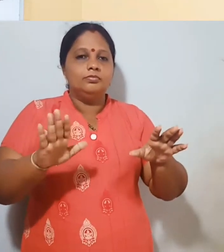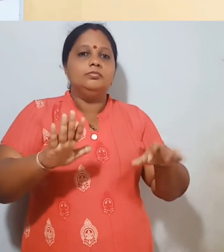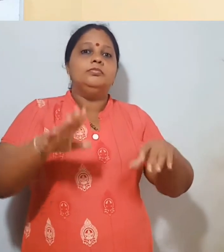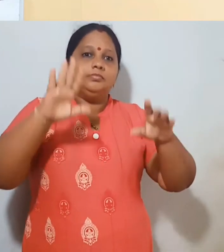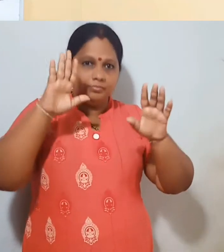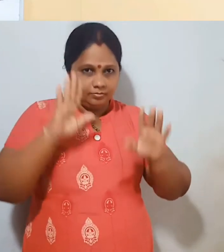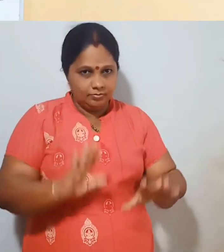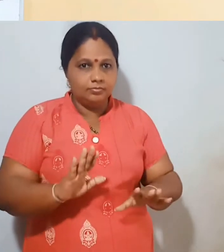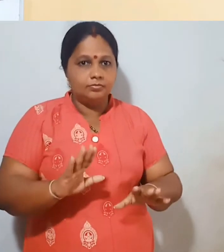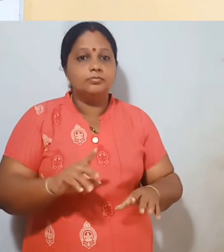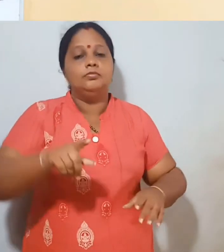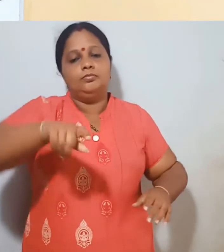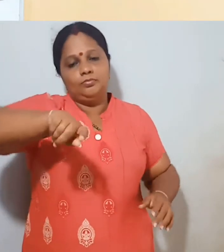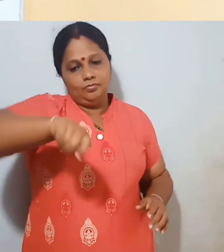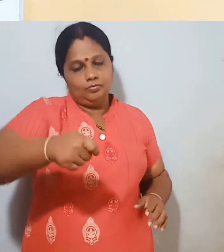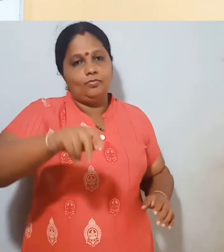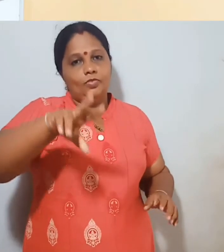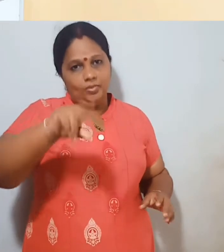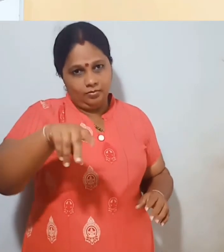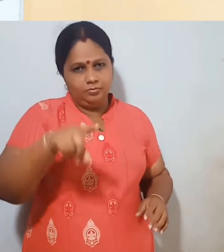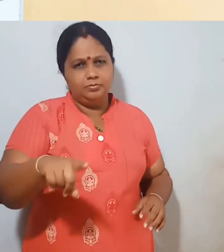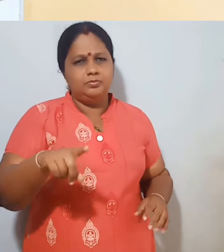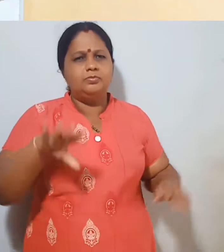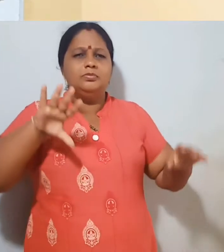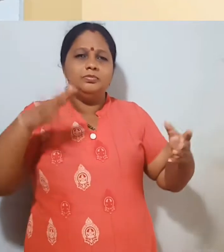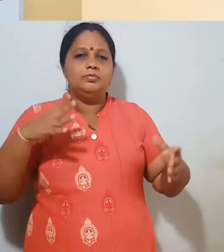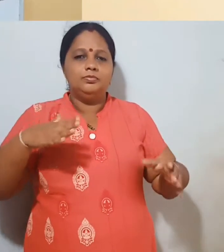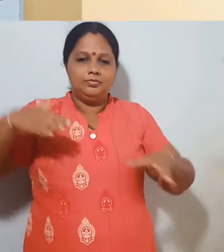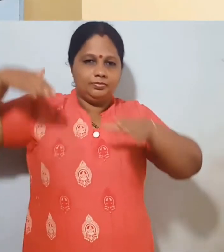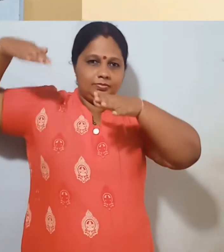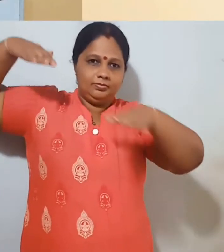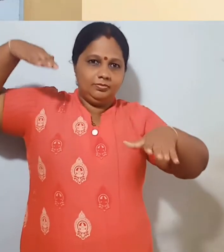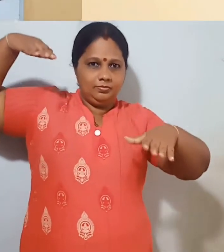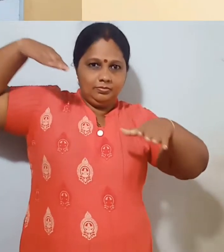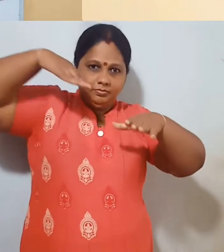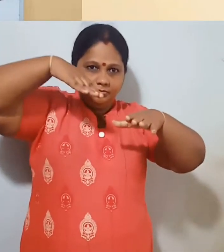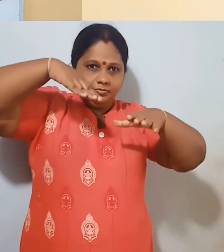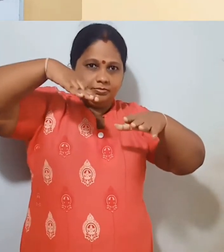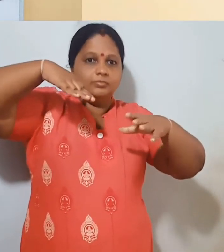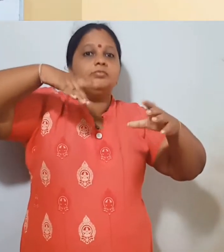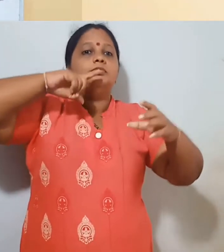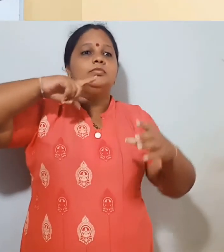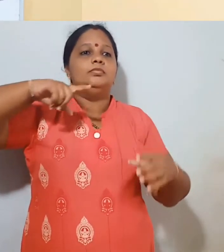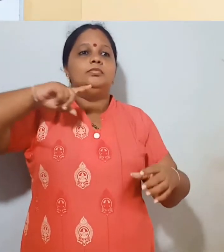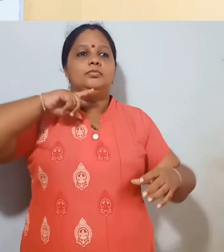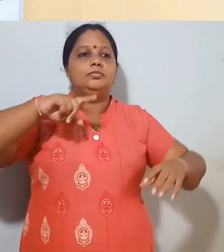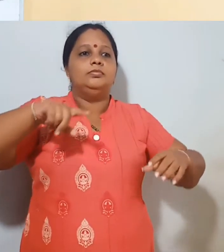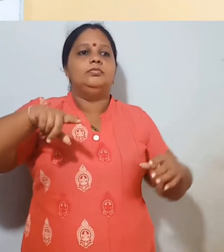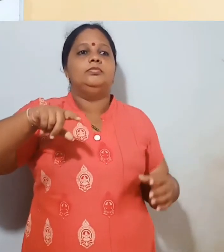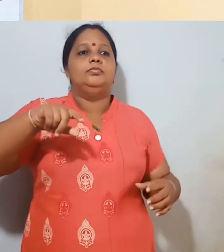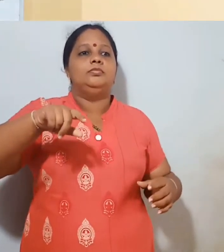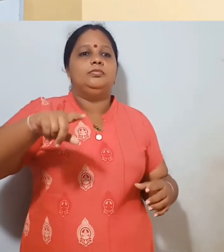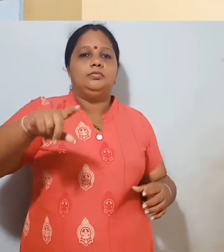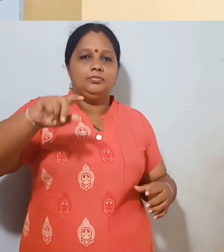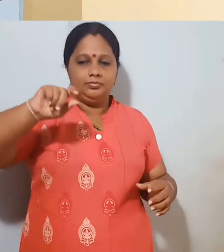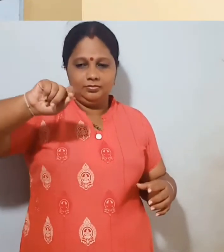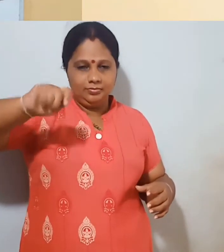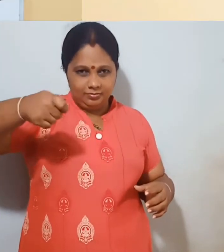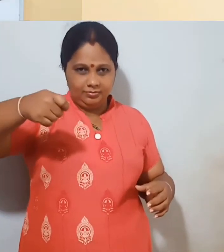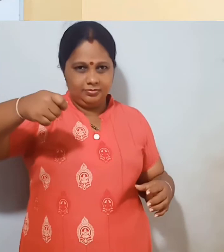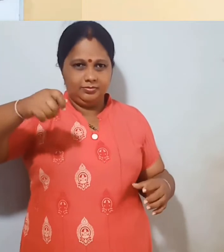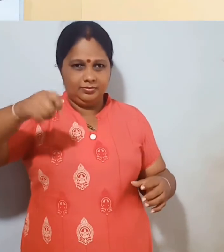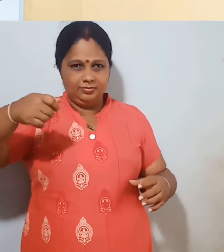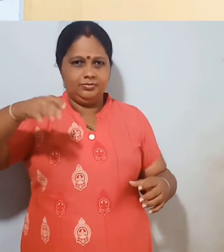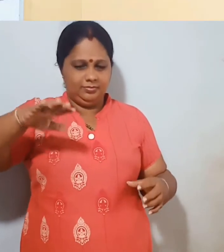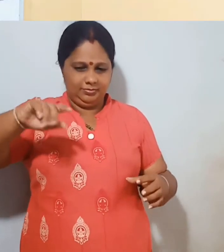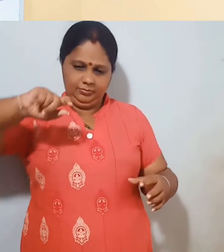ஒரு பதிவில் நிற்கும், ஒரு கல்லில் தடக்கப்பட்டு நிற்கும். அந்த கல் எடுத்து அந்த வாகனம் மூவ் பண்ணி வரக்கூடிய நிலையில இருக்கலாம். அதாவது நீங்க ஸ்டார்ட் நிப்பாட்டுங்க, அதுக்கு ஒரு காலுக்கு அந்த டயருக்கு